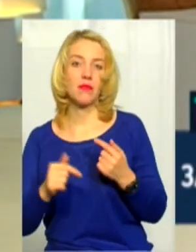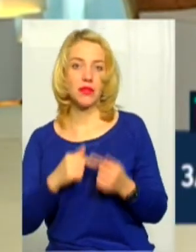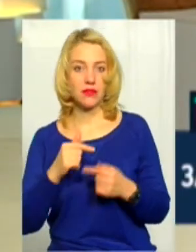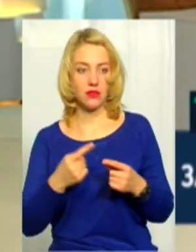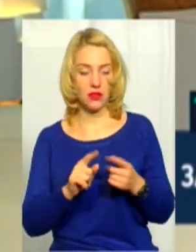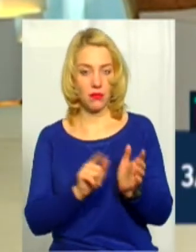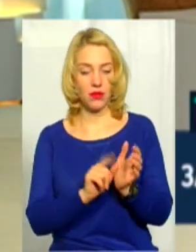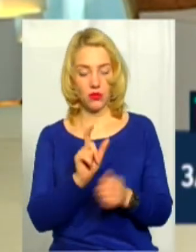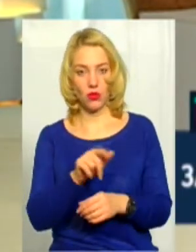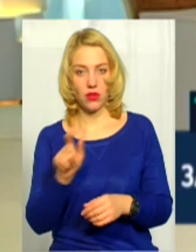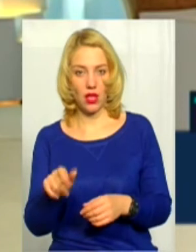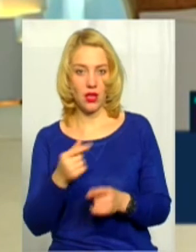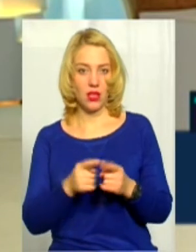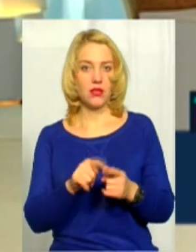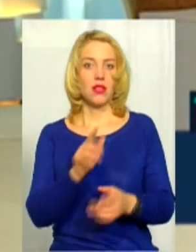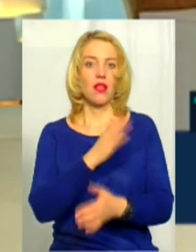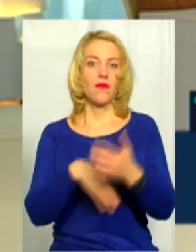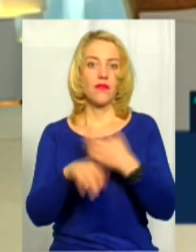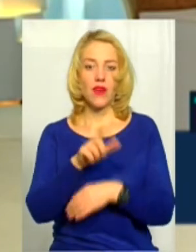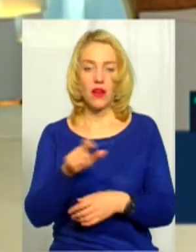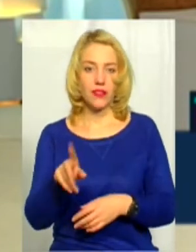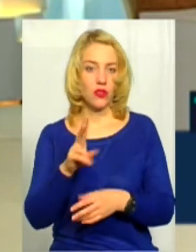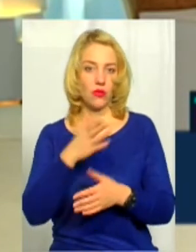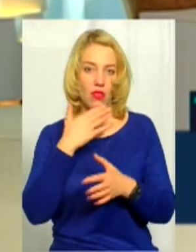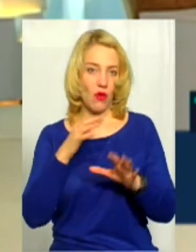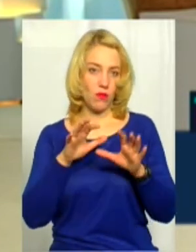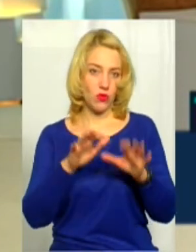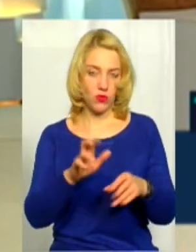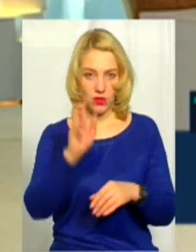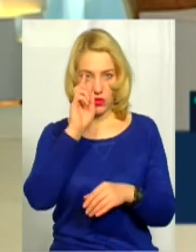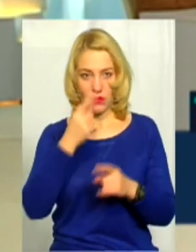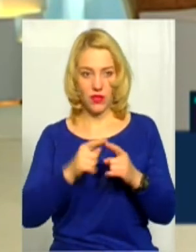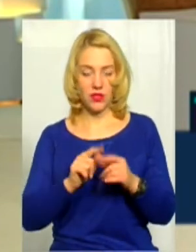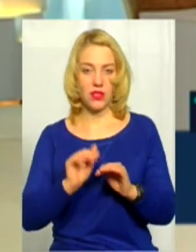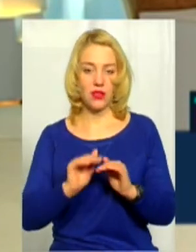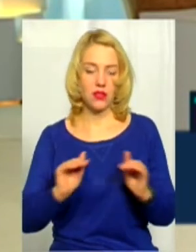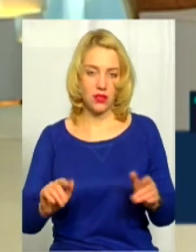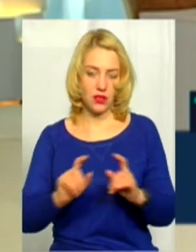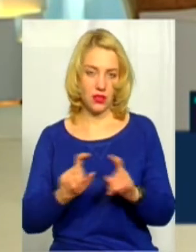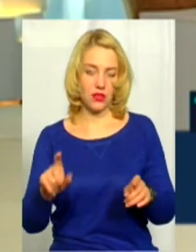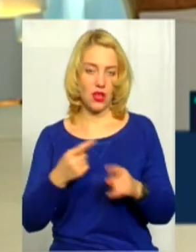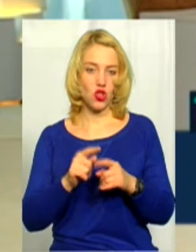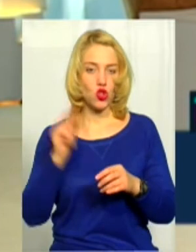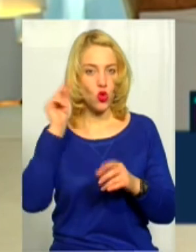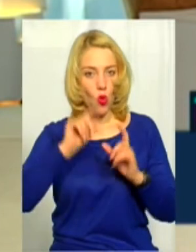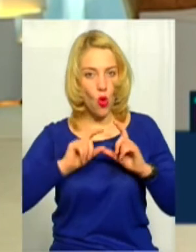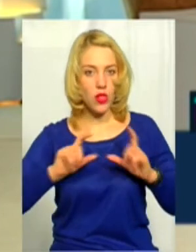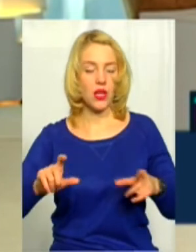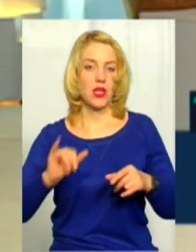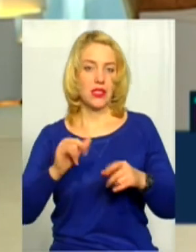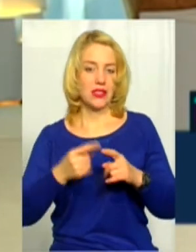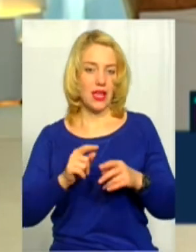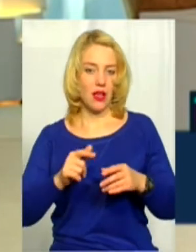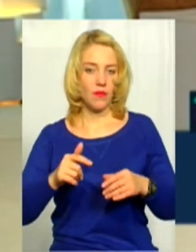це пенсіонери, це інваліди, якими не опікується держава, це діти, це школи, це громадський